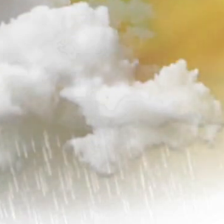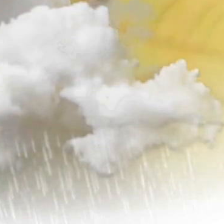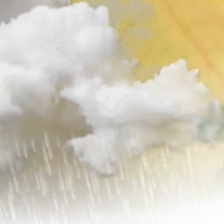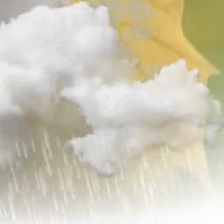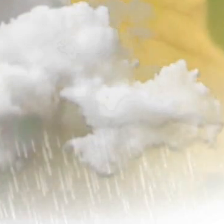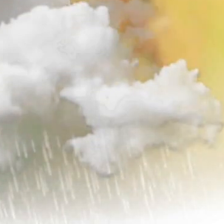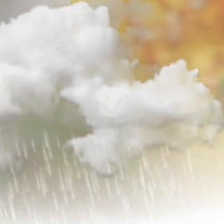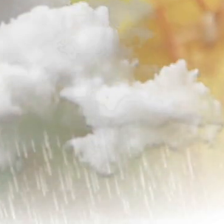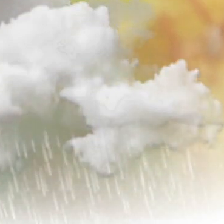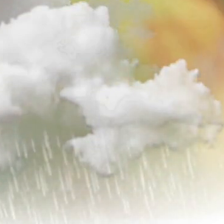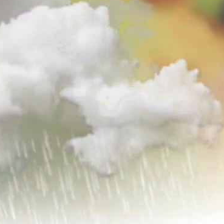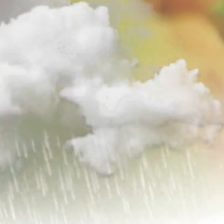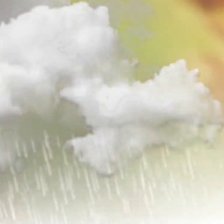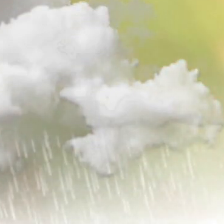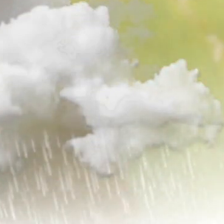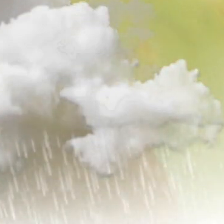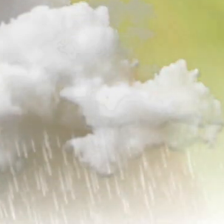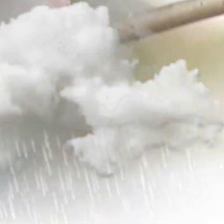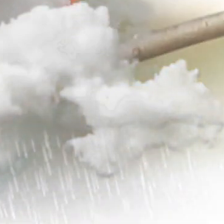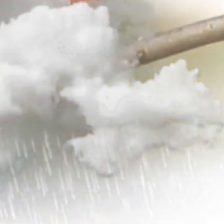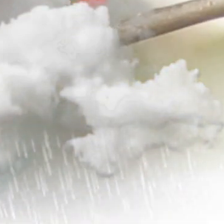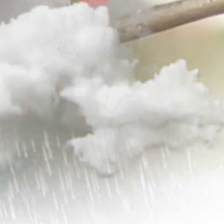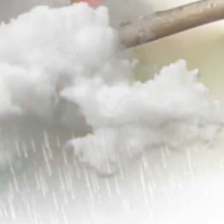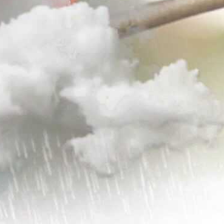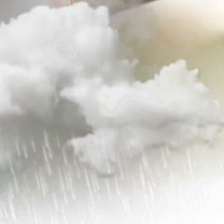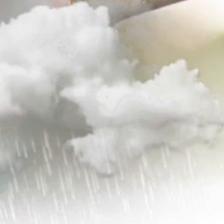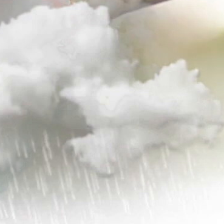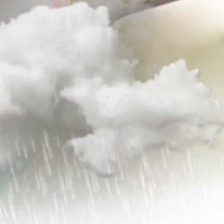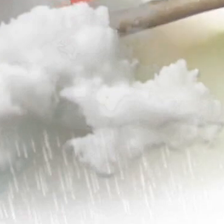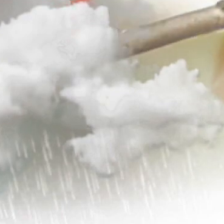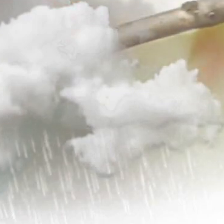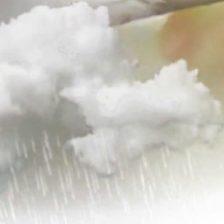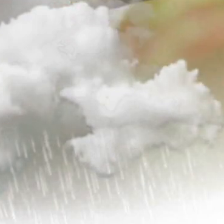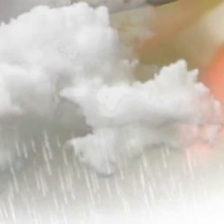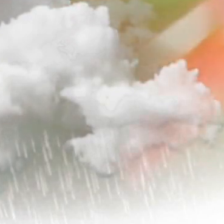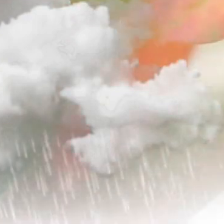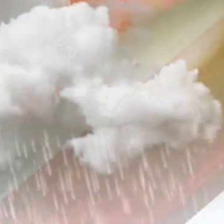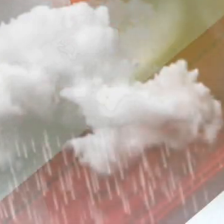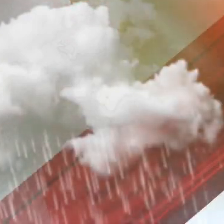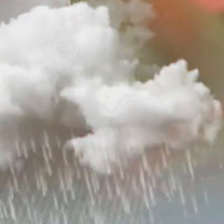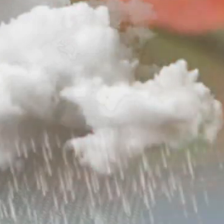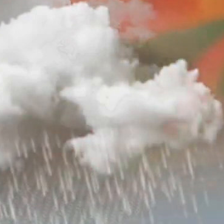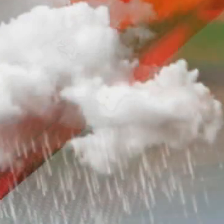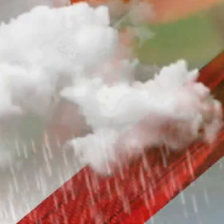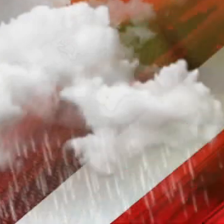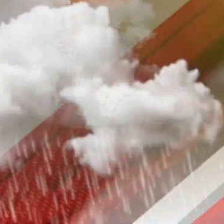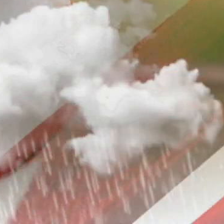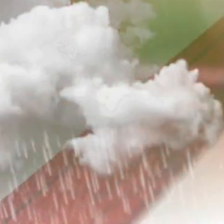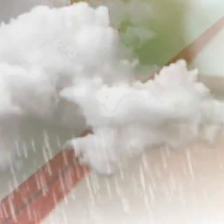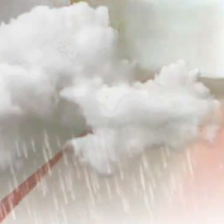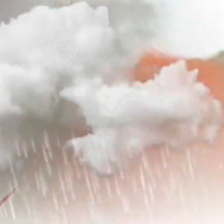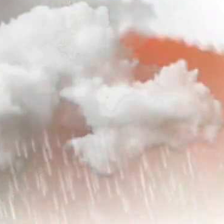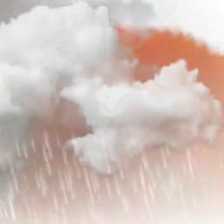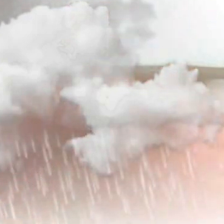слупкі тэрмометраў пакажуць каля 5 градусаў цяпла раніцай, да плюс 11 днём і да плюс 9 вечарам.